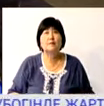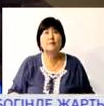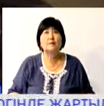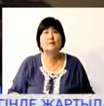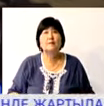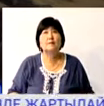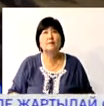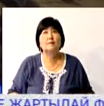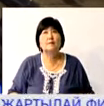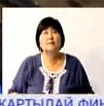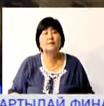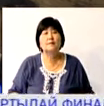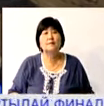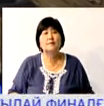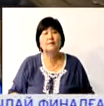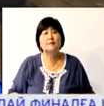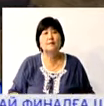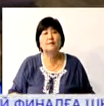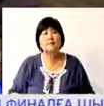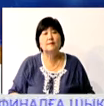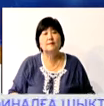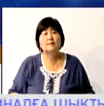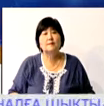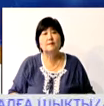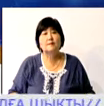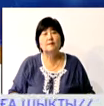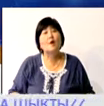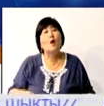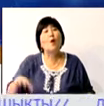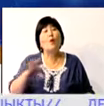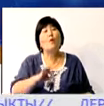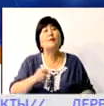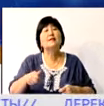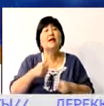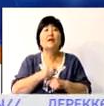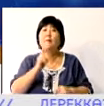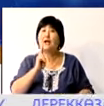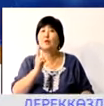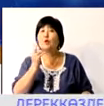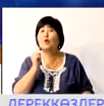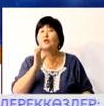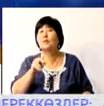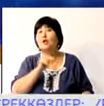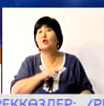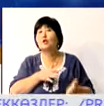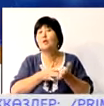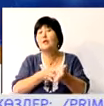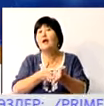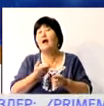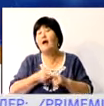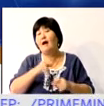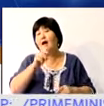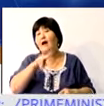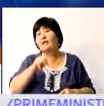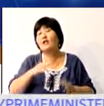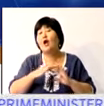Қанат Махамбетов, Қызылорда телеарнасы, Арал ауданынан. Облыс әкімі Қырымбек Көшербаев сондай-ақ жұмыс барысымен Қазалы ауданында болып